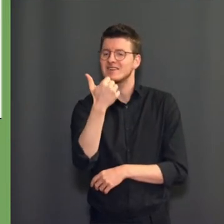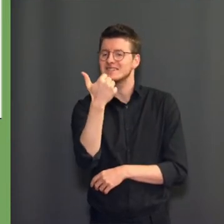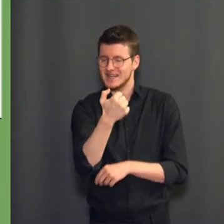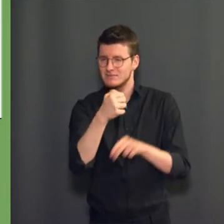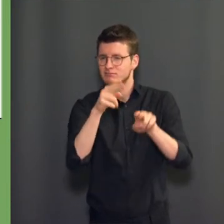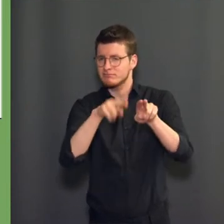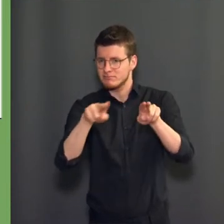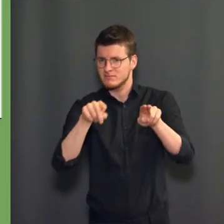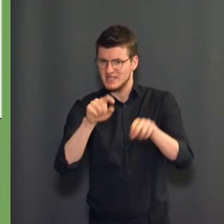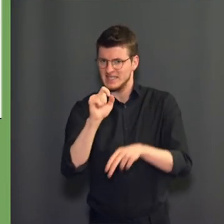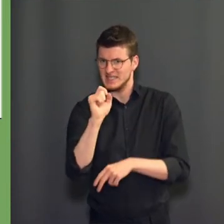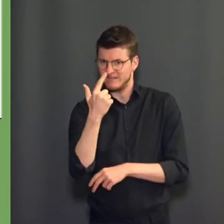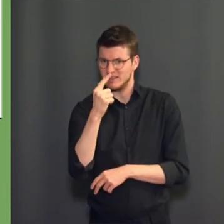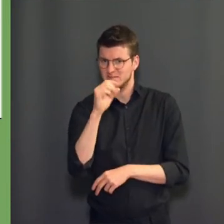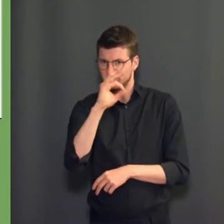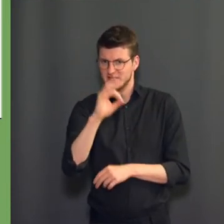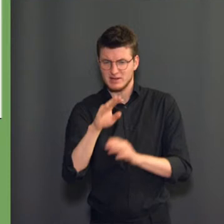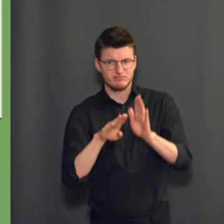17%.